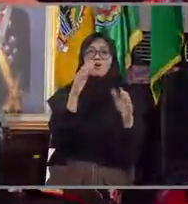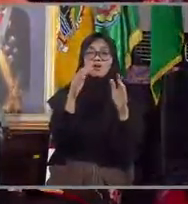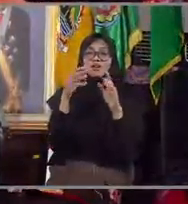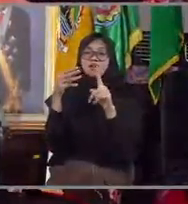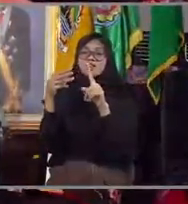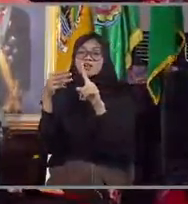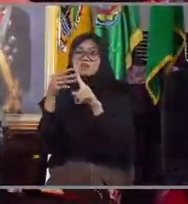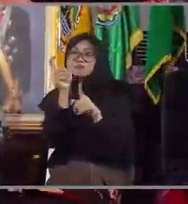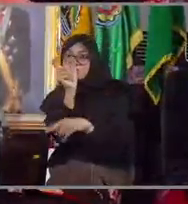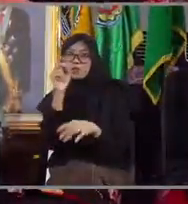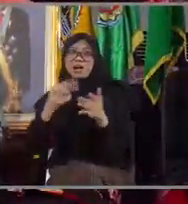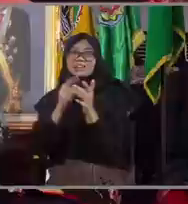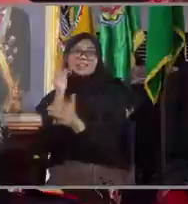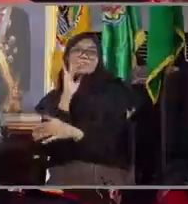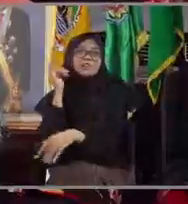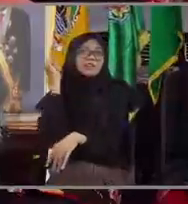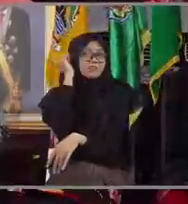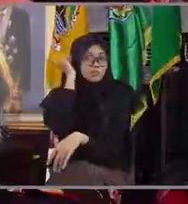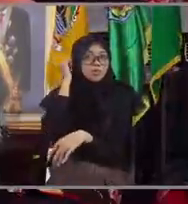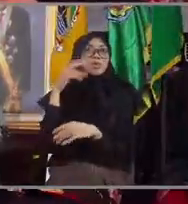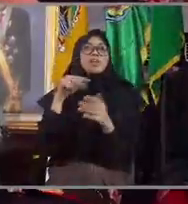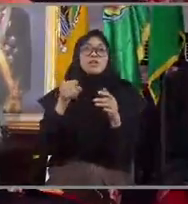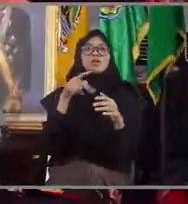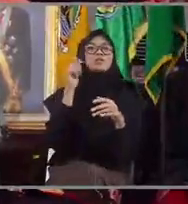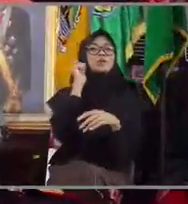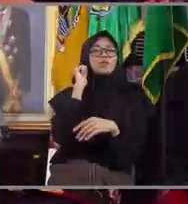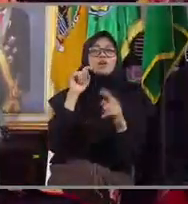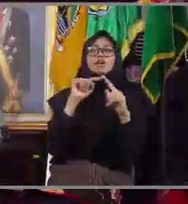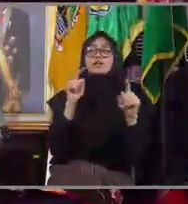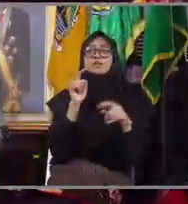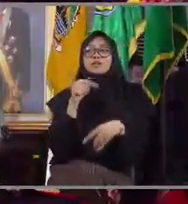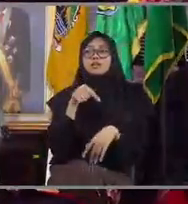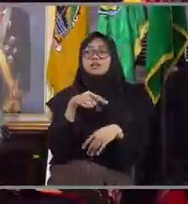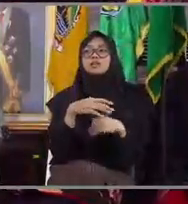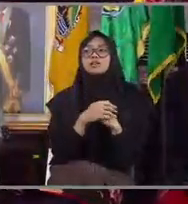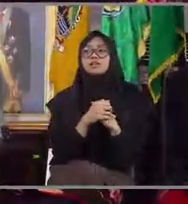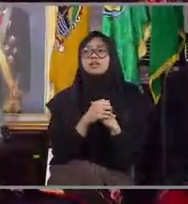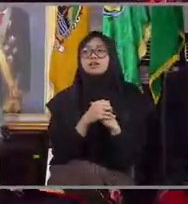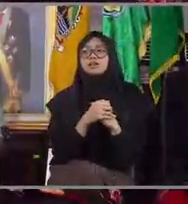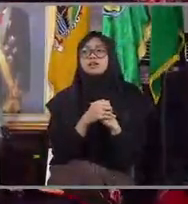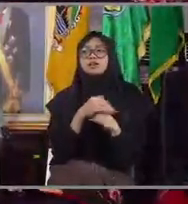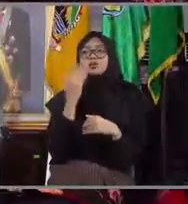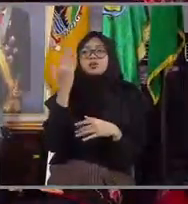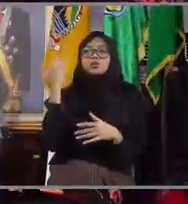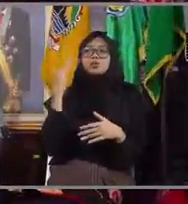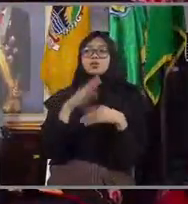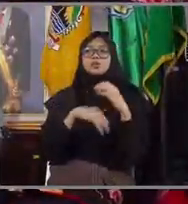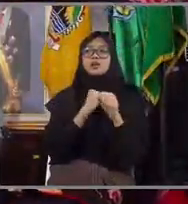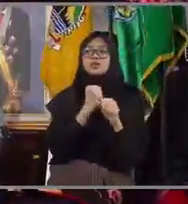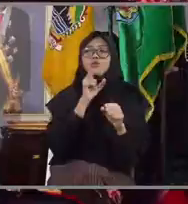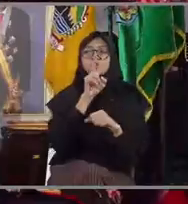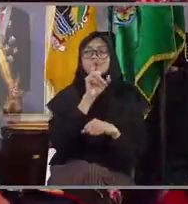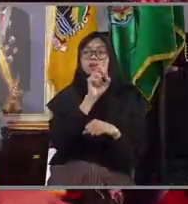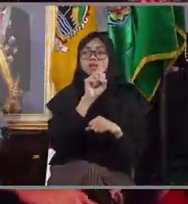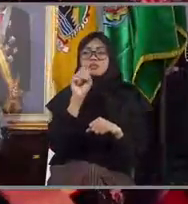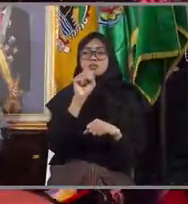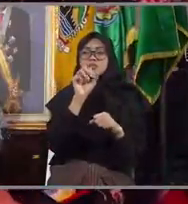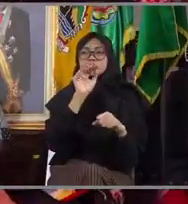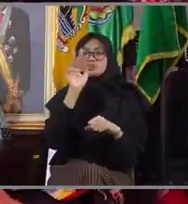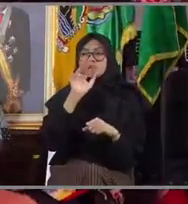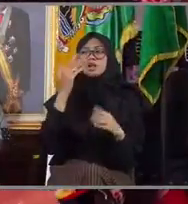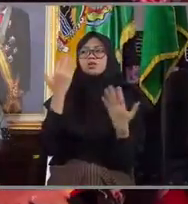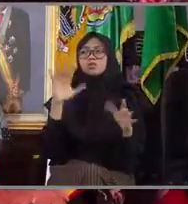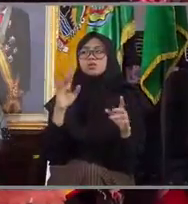Pak Ganjar ini salah satu sahabat kami sejak tahun 2009 Pak sudah pernah sama-sama ada di DPR waktu